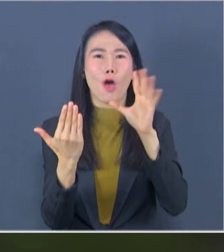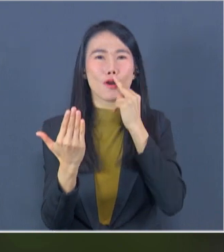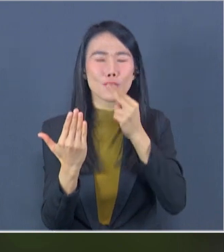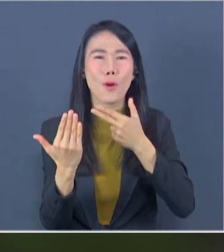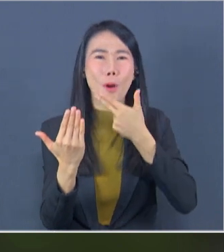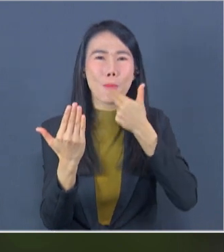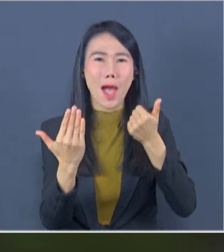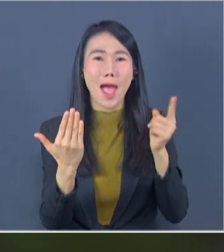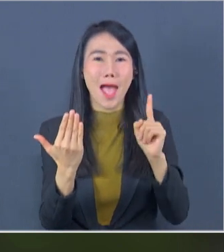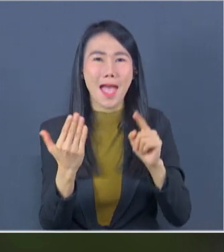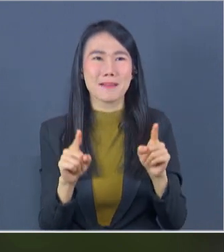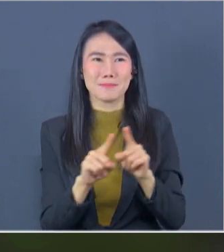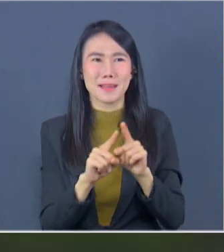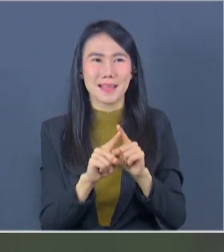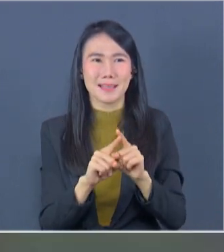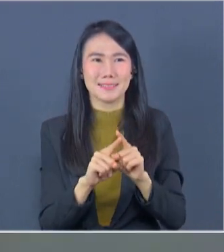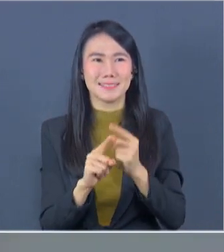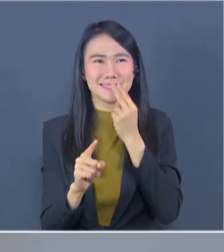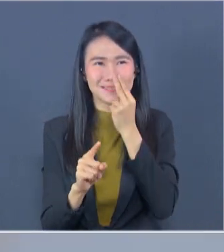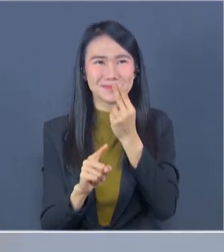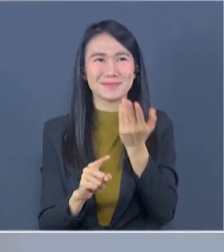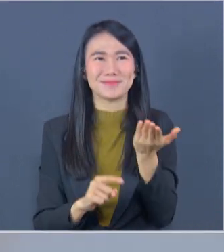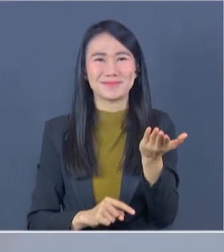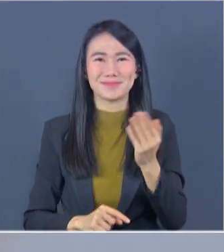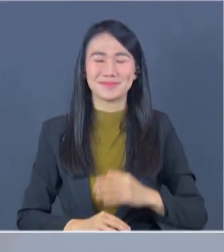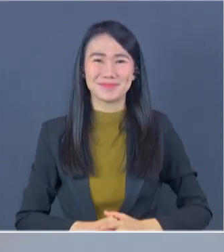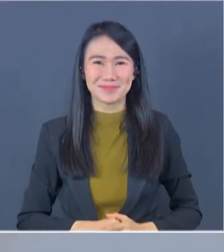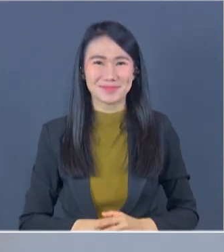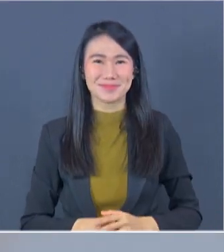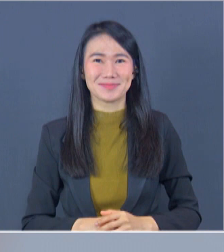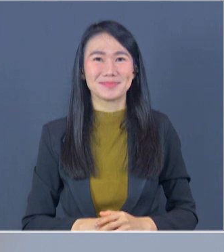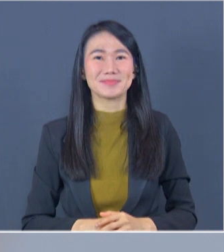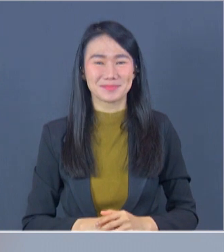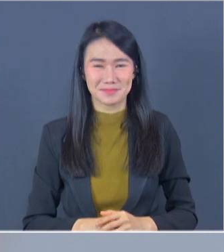านบอกว่าหันหลังให้กล้องหันหน้าให้ทะเลหันเหใจให้เธ